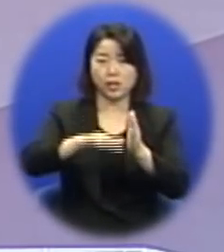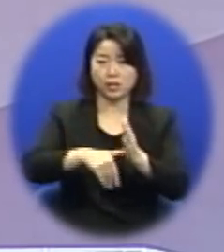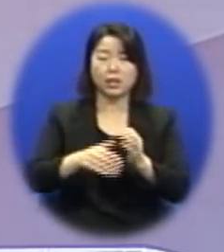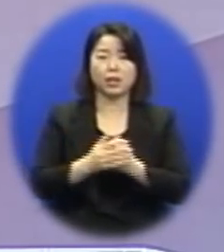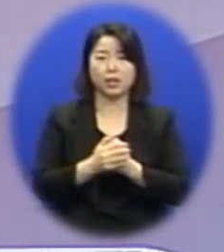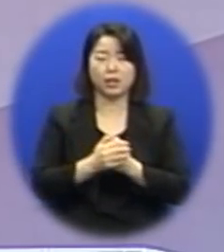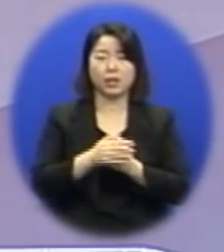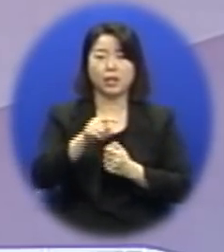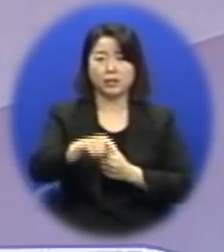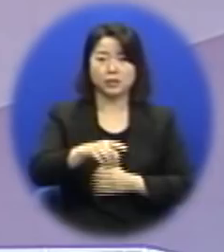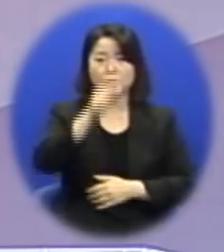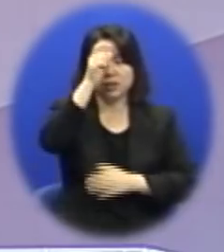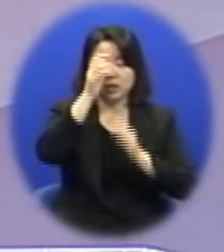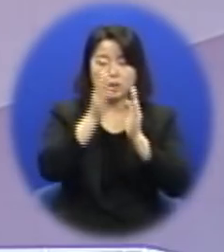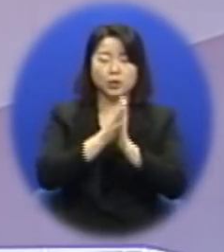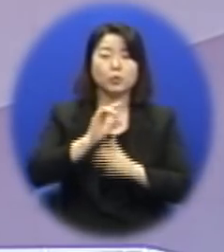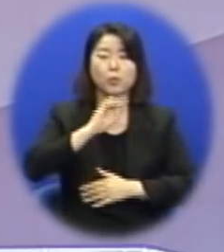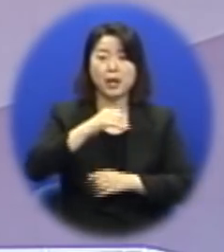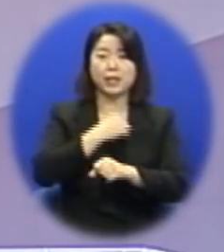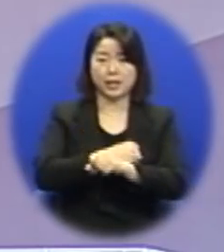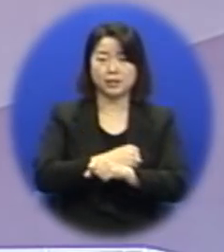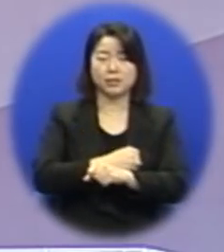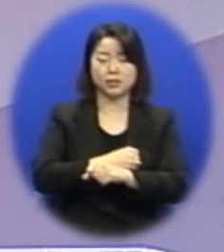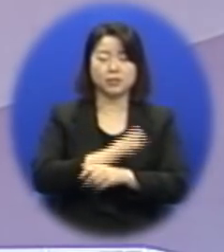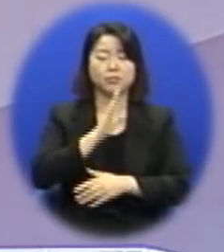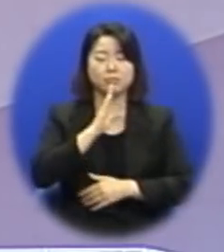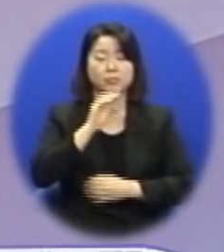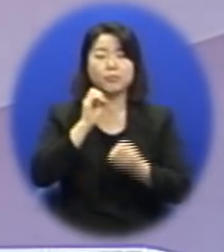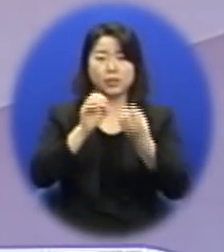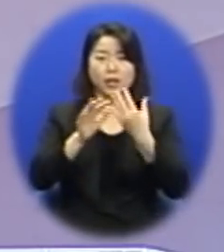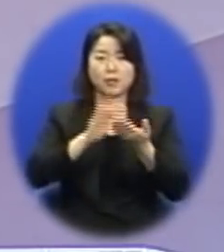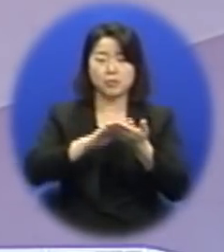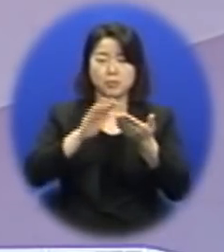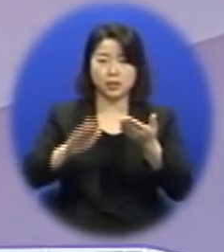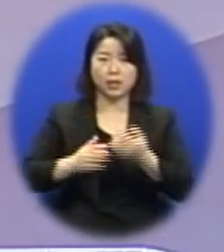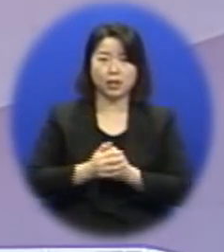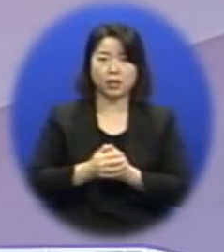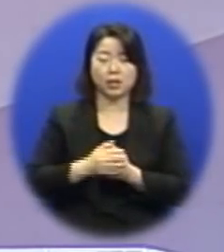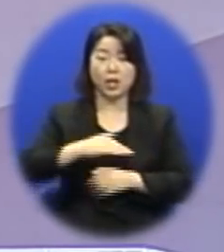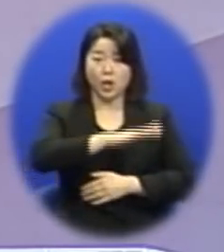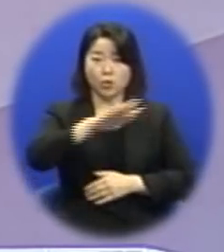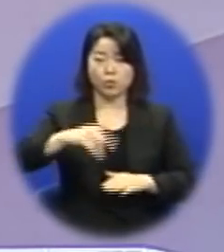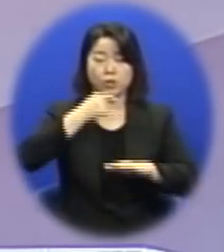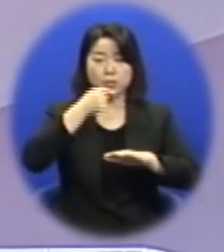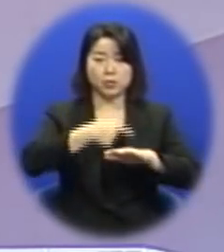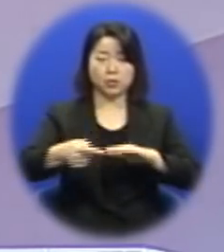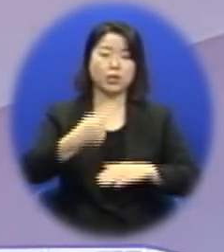그건 기도만 하는 것이 정답인 겁니다 우리 민족이